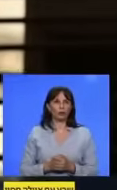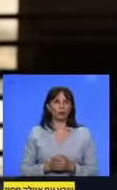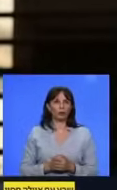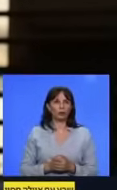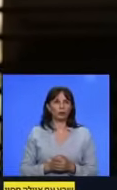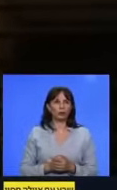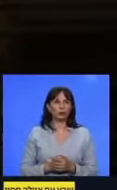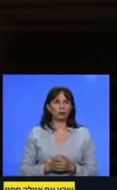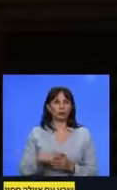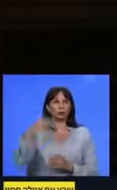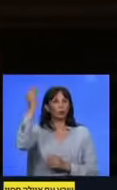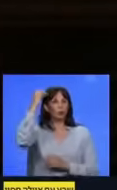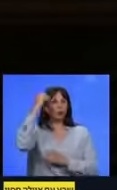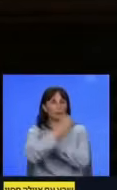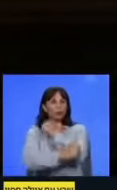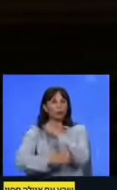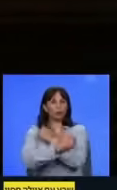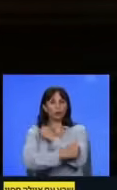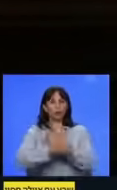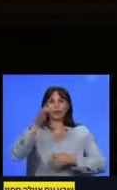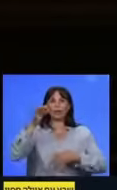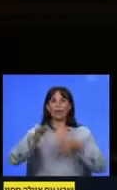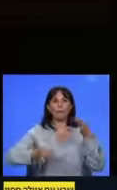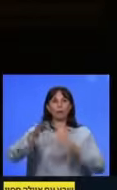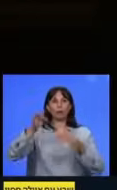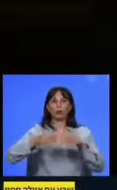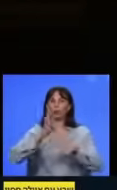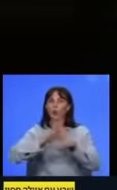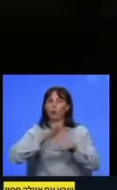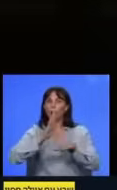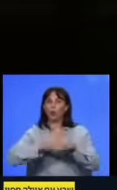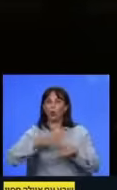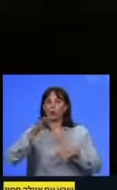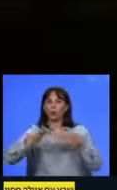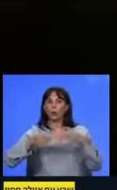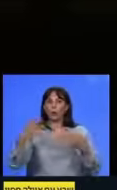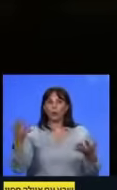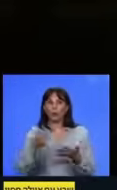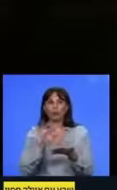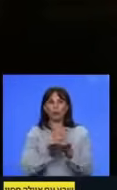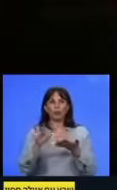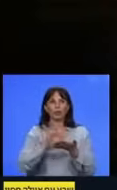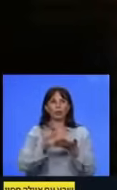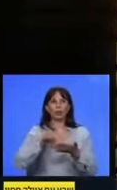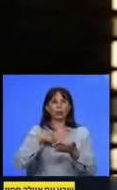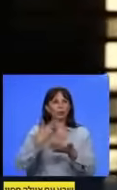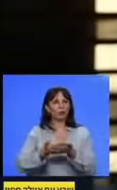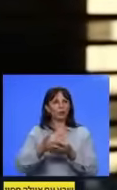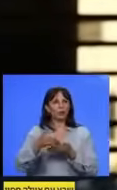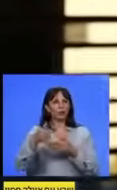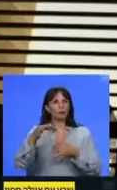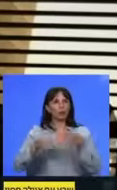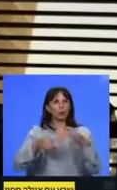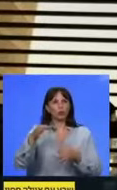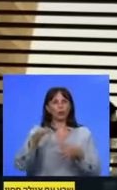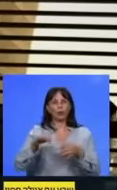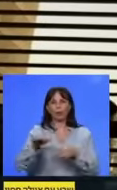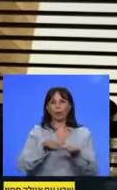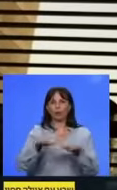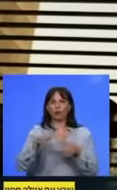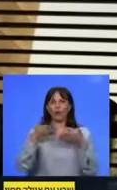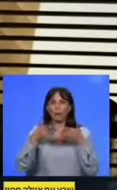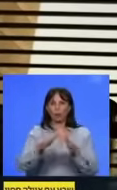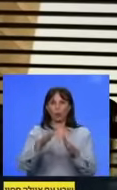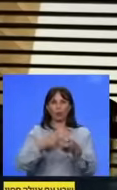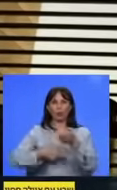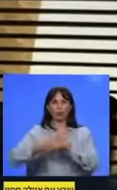הוא למד משפטים באוניברסיטה. את ההתמחות שלו כעורך דין עשה במשרד היועץ המשפטי לממשלה בתחום הכלכלי. אבל איקס